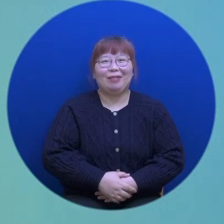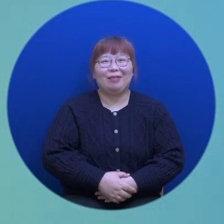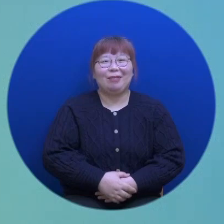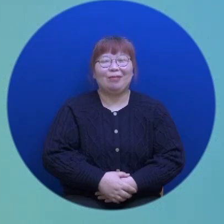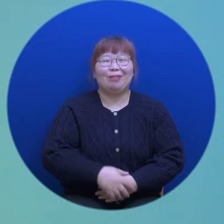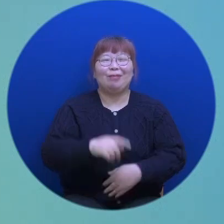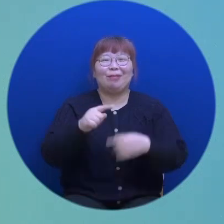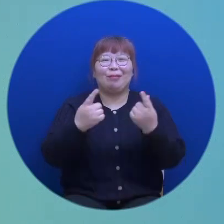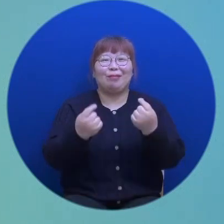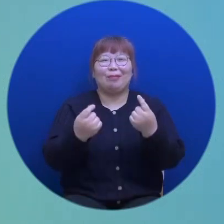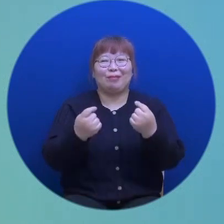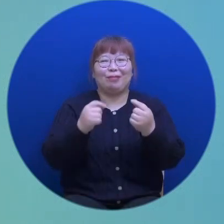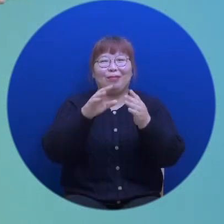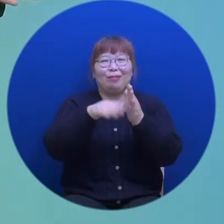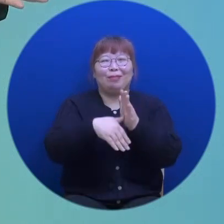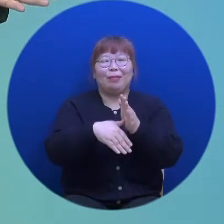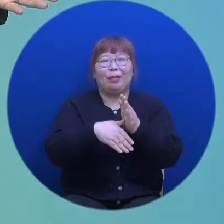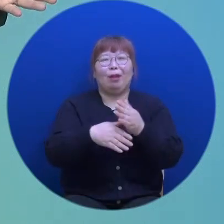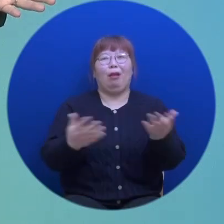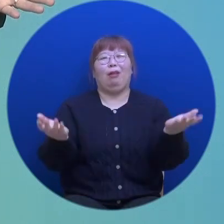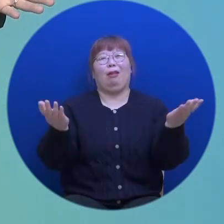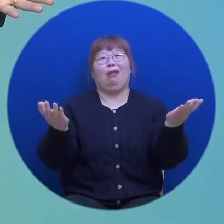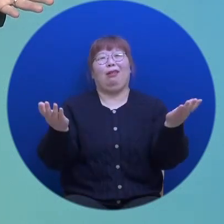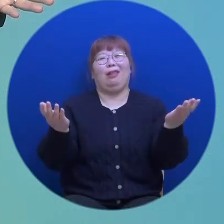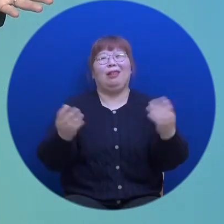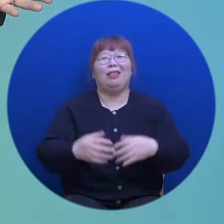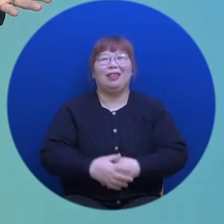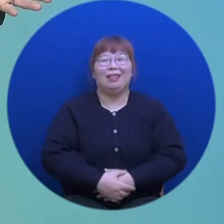이럴 때 이 헐 이게 나오는 거죠.